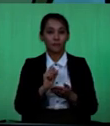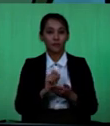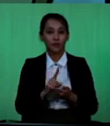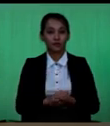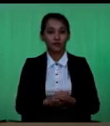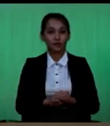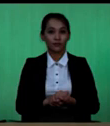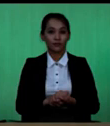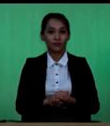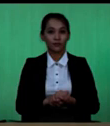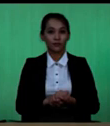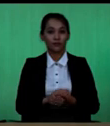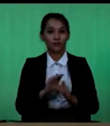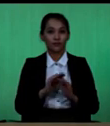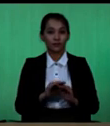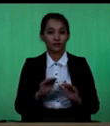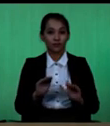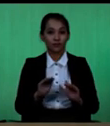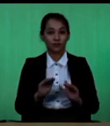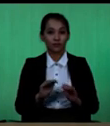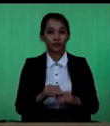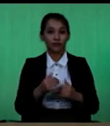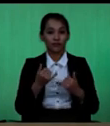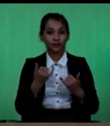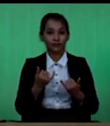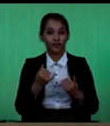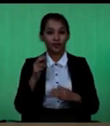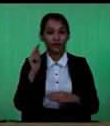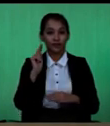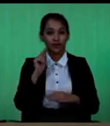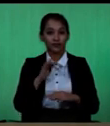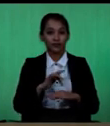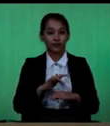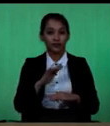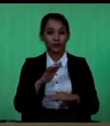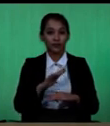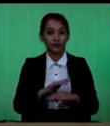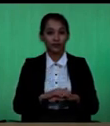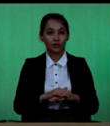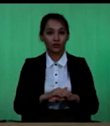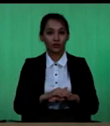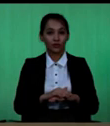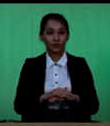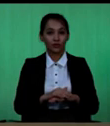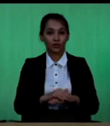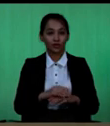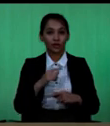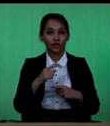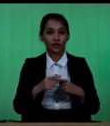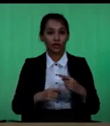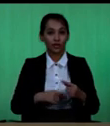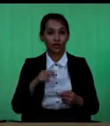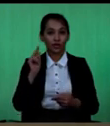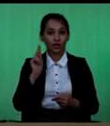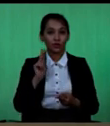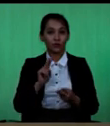10-misol. Bolajonlar, shuning bilan darsimiz o'z nihoyasiga yetdi. Keyingi darsda